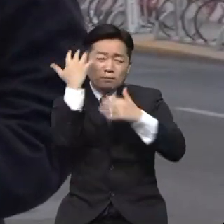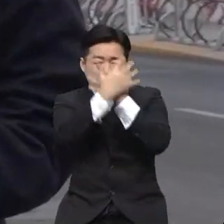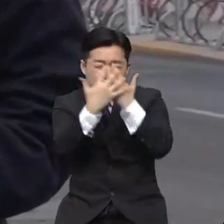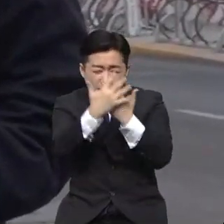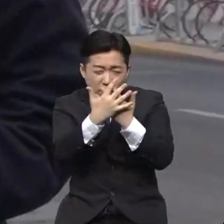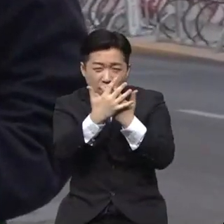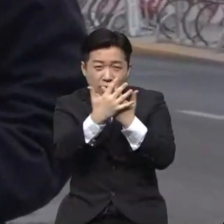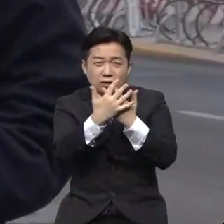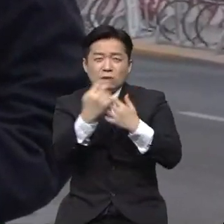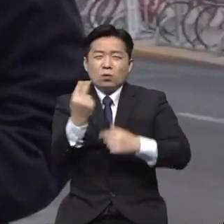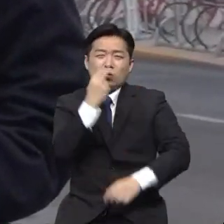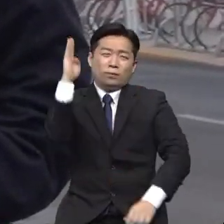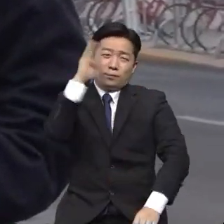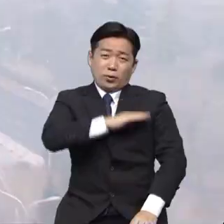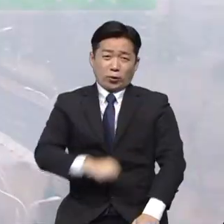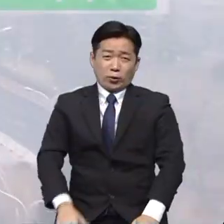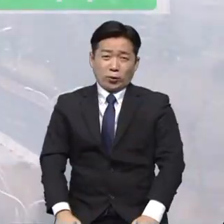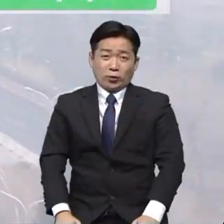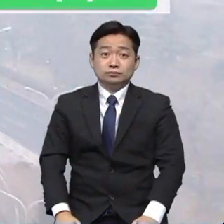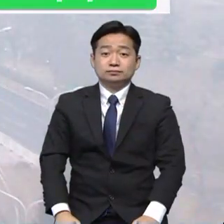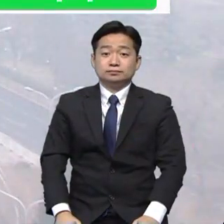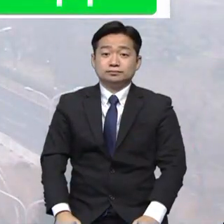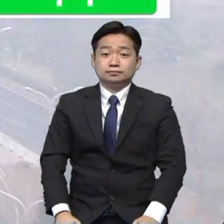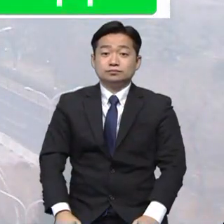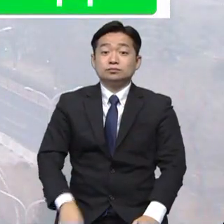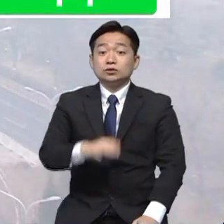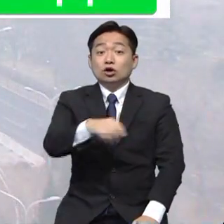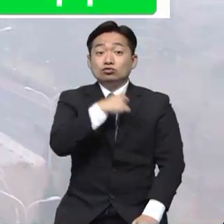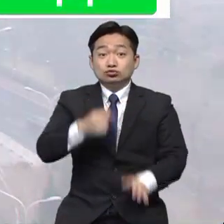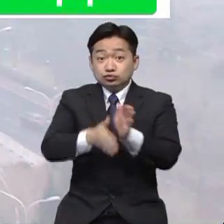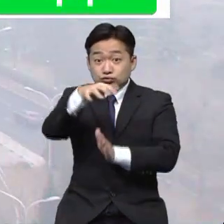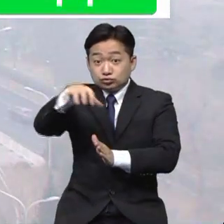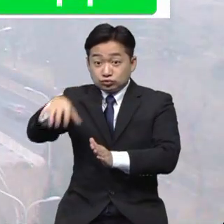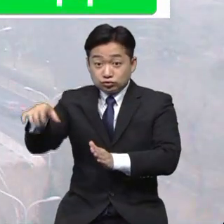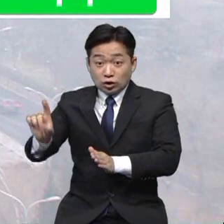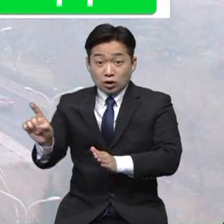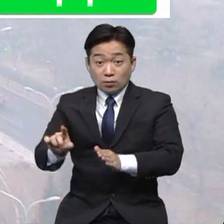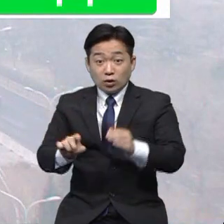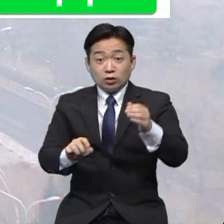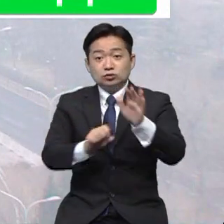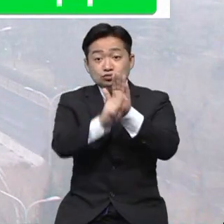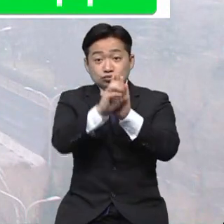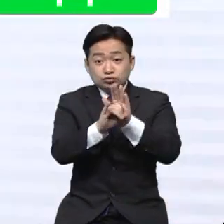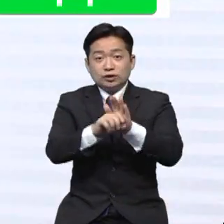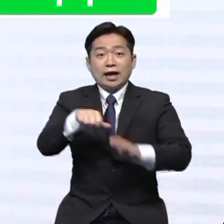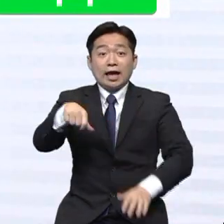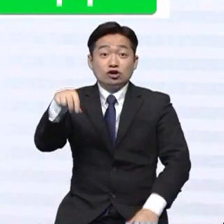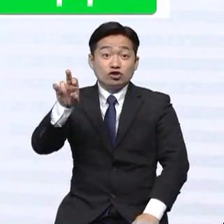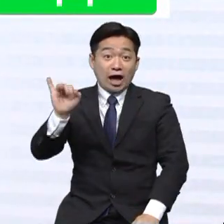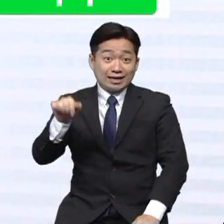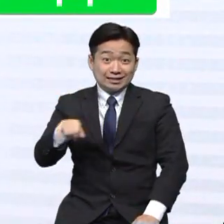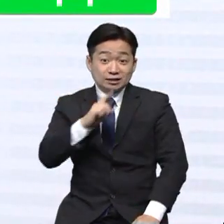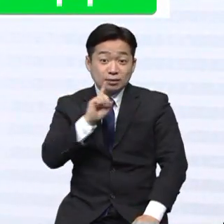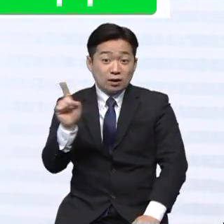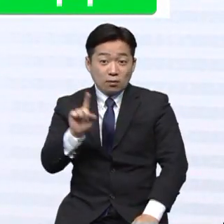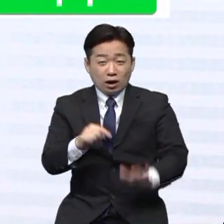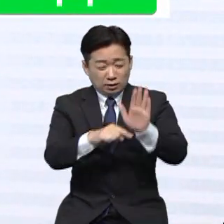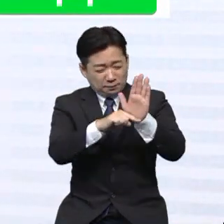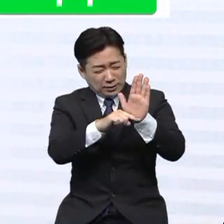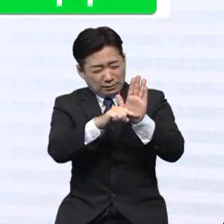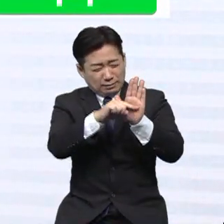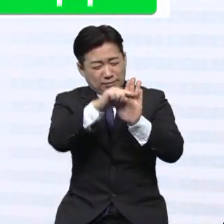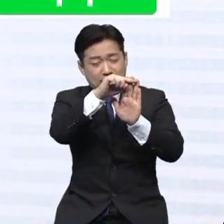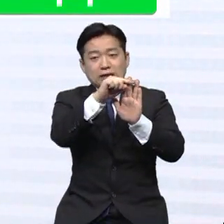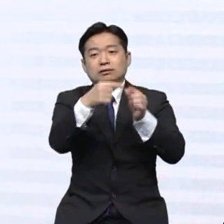공기는 뿌옇기만 합니다. 중국 도시 세 곳이 공기질지수 AQI가 가장 심각한 단계를